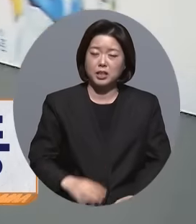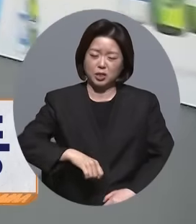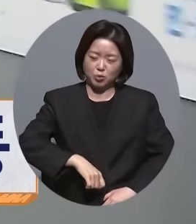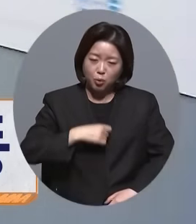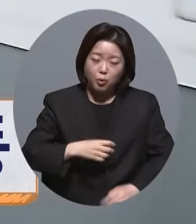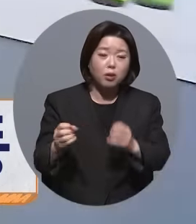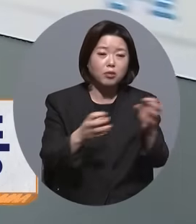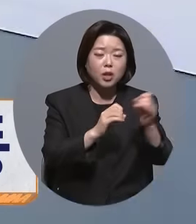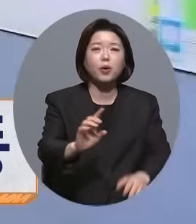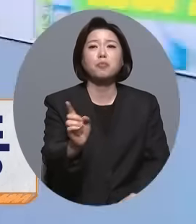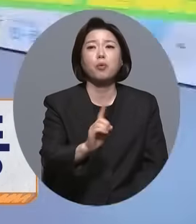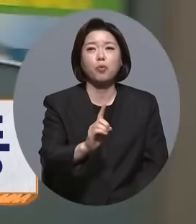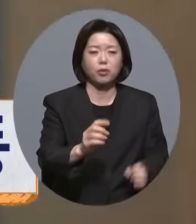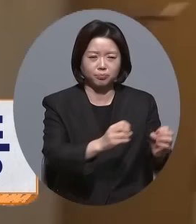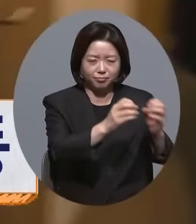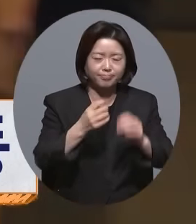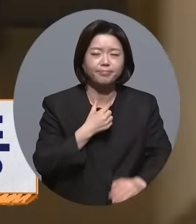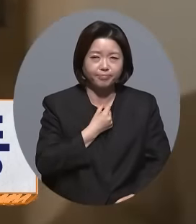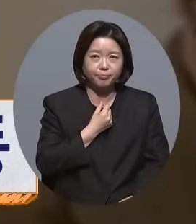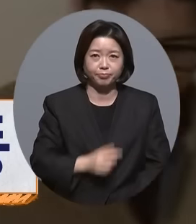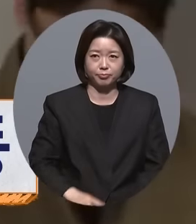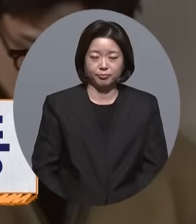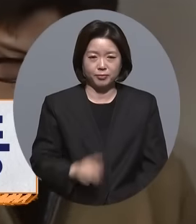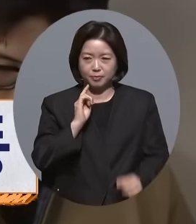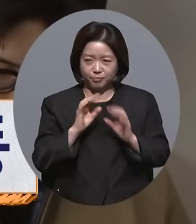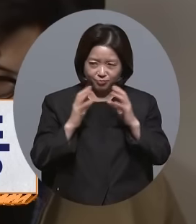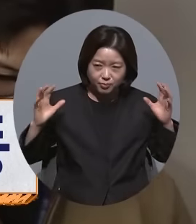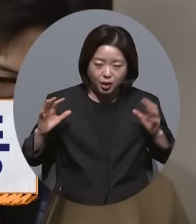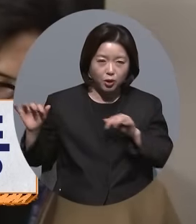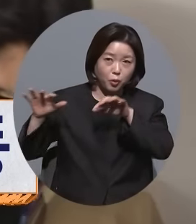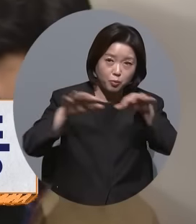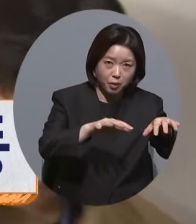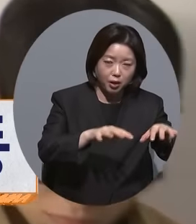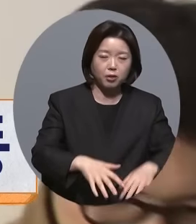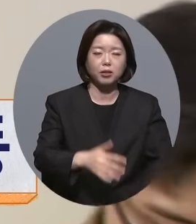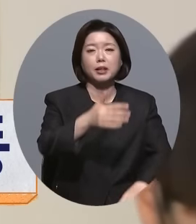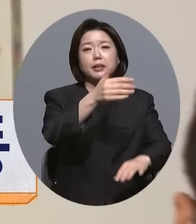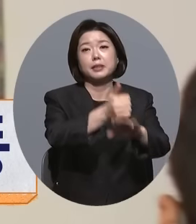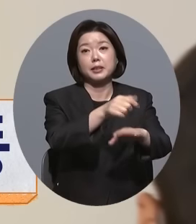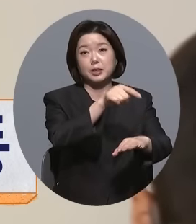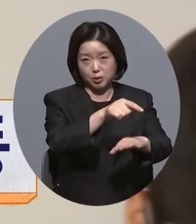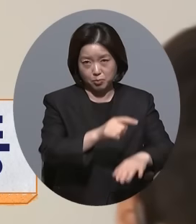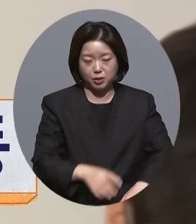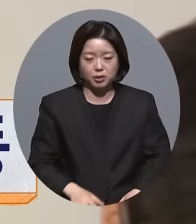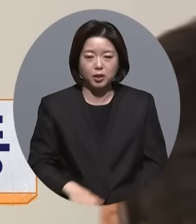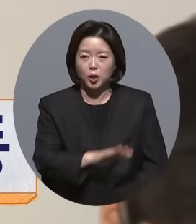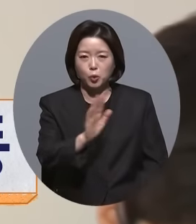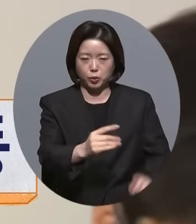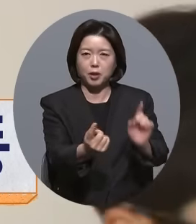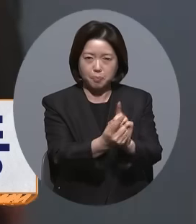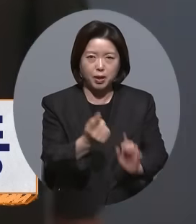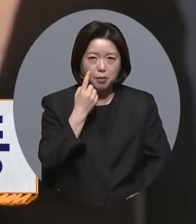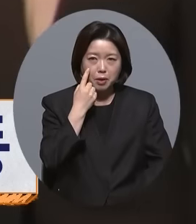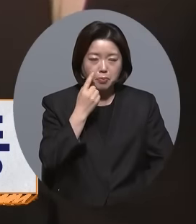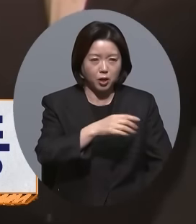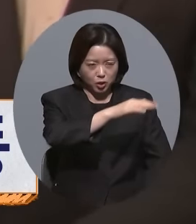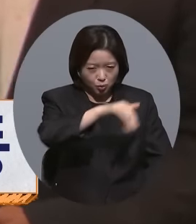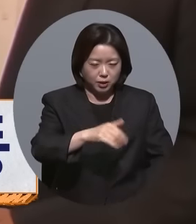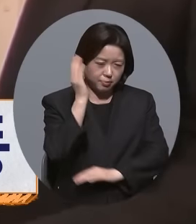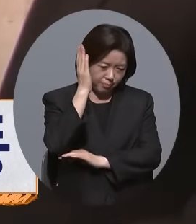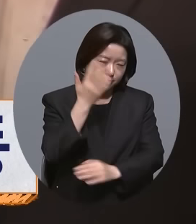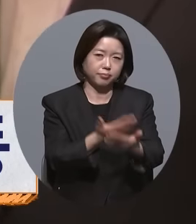있었는지. 이런 식으로 서로들이 이제 사발통문 비슷하게 돌았는데 그러면서 대표한테 아, 우리가 이제 만날 테니까 만나서 와서 좀